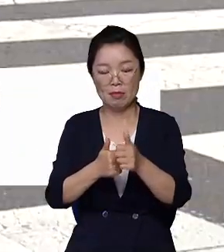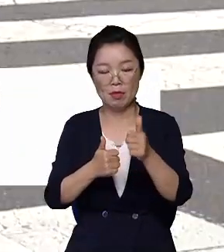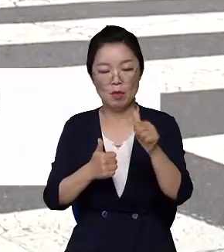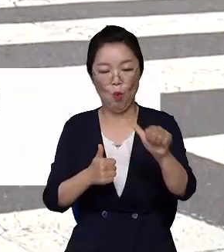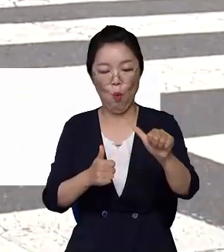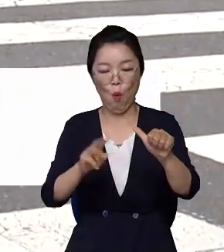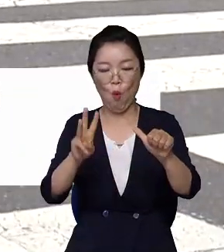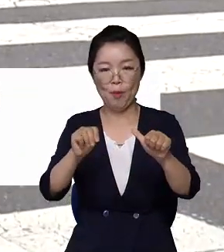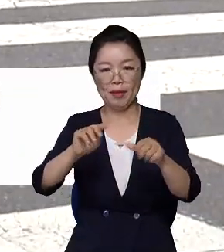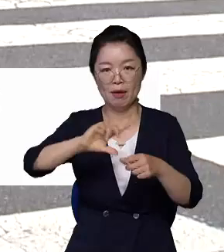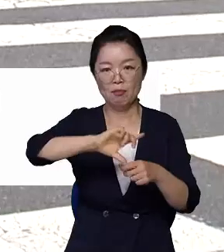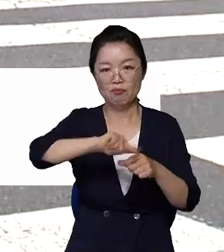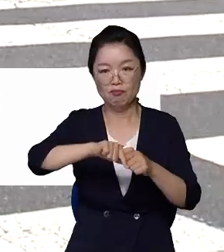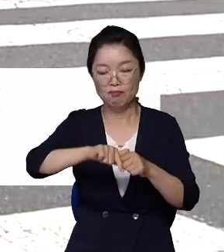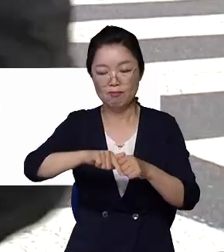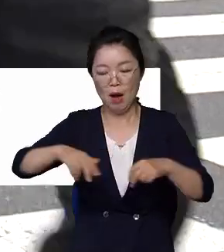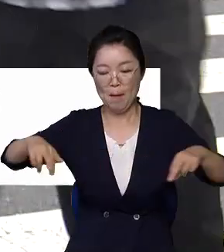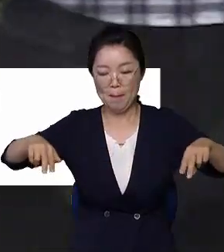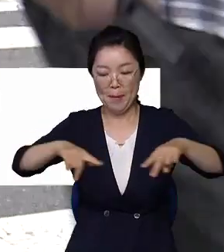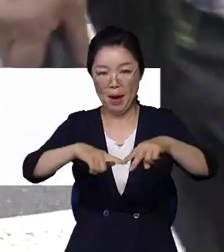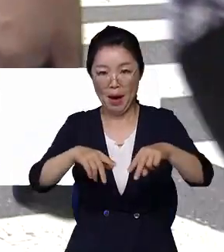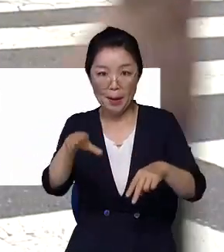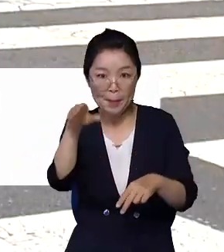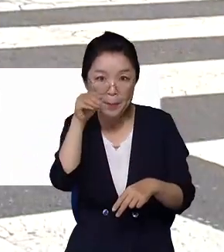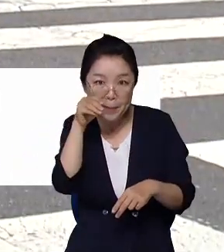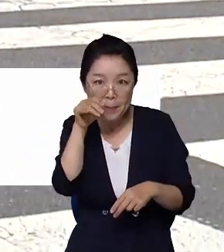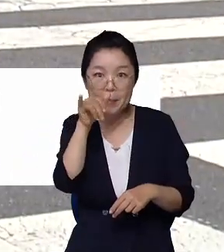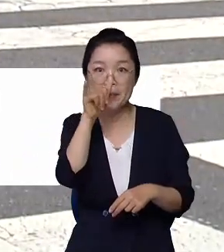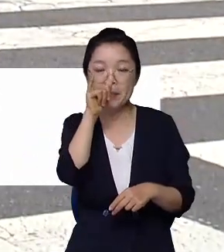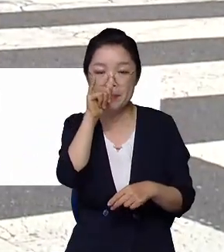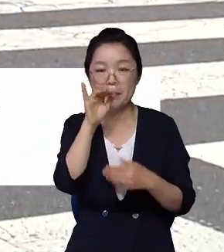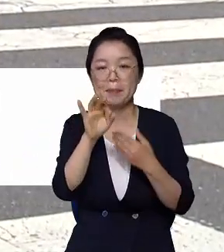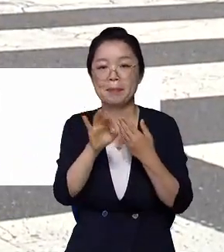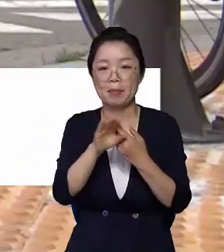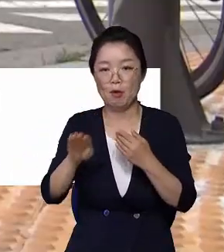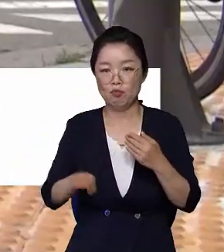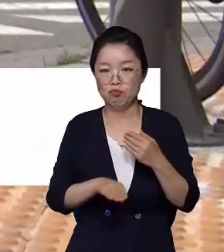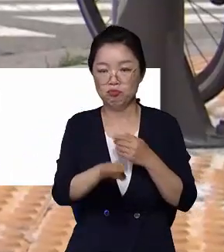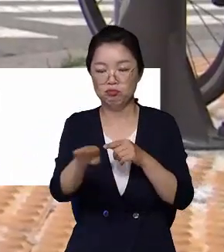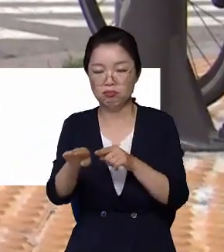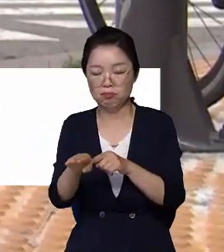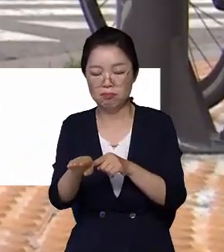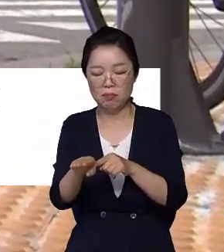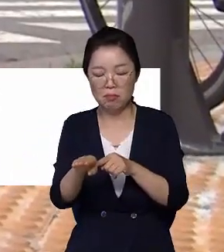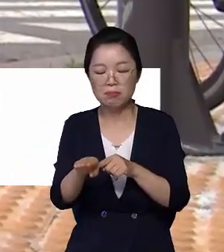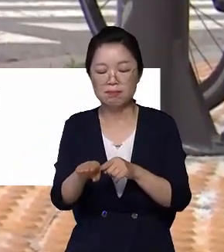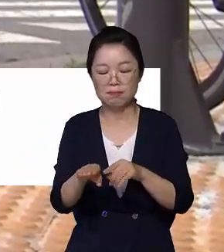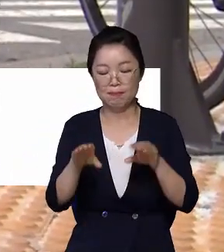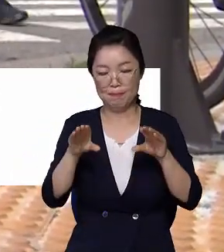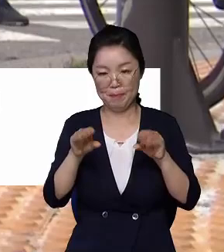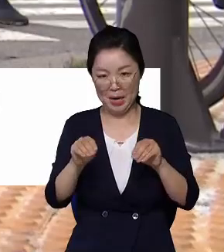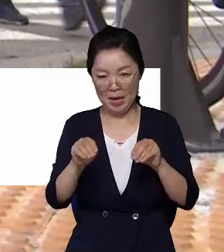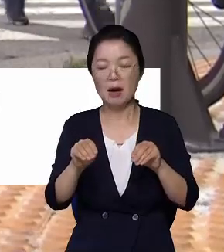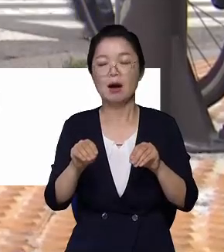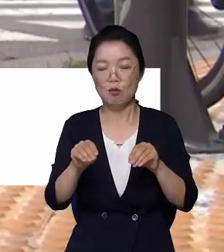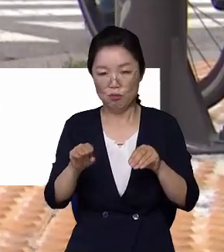이내에 횡단보도를 건너려는 보행자가 있는 경우에도 우회전 차량은 반드시 일시정지해야